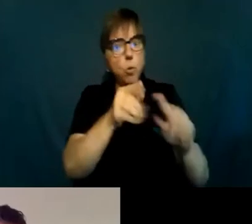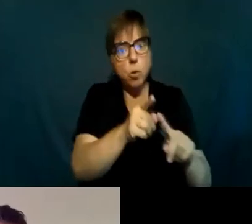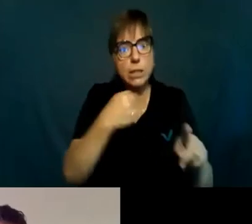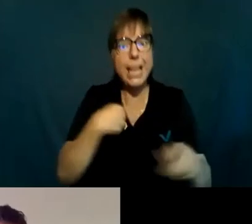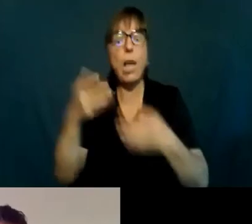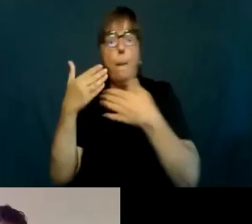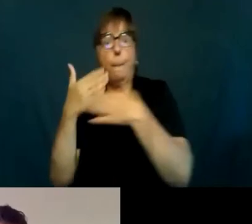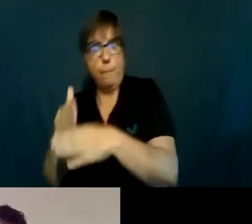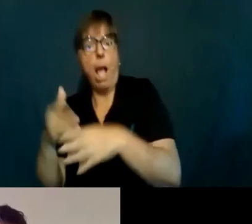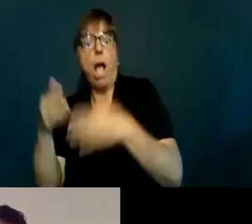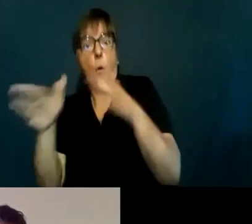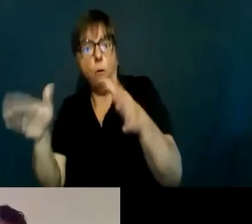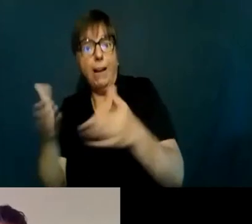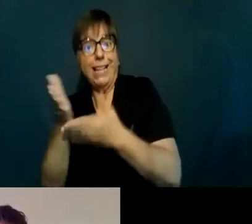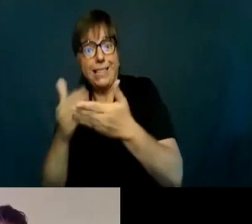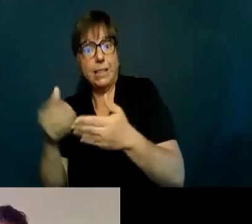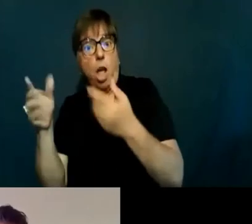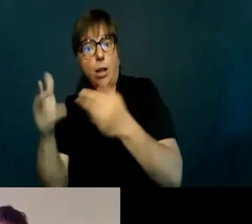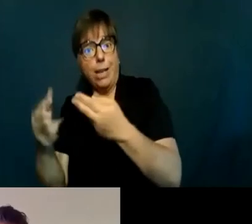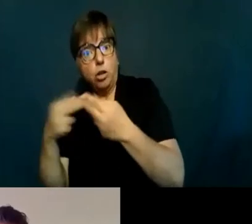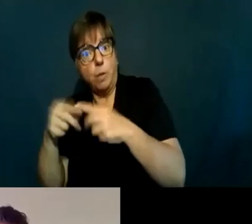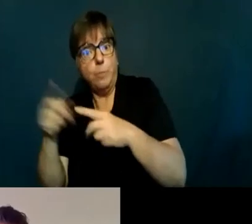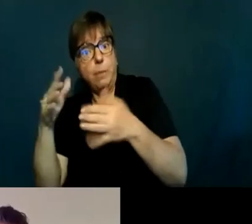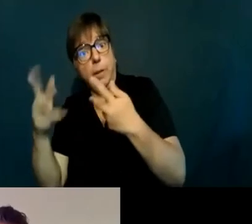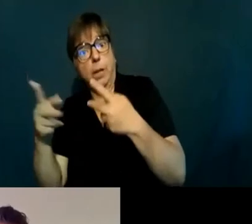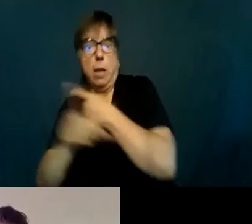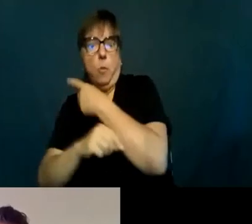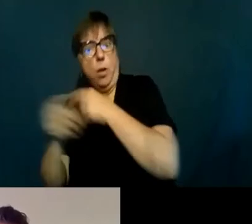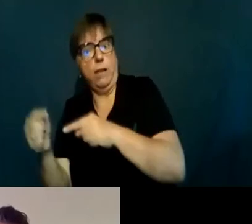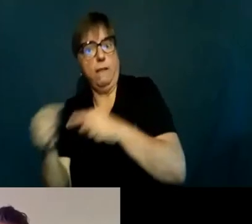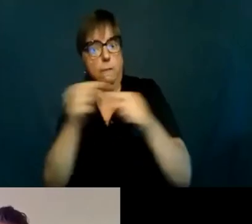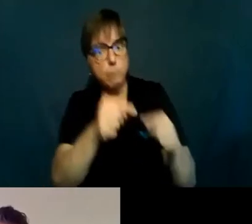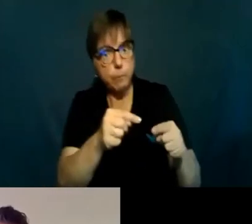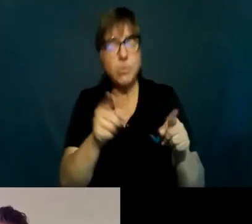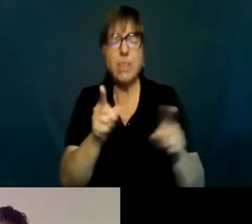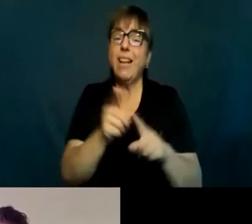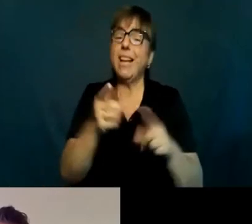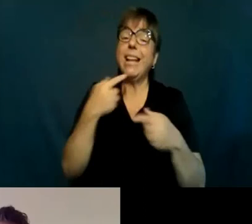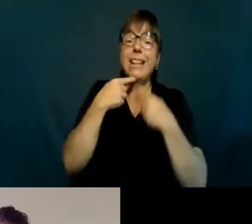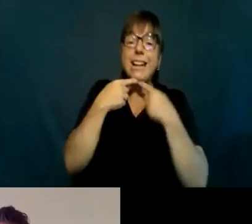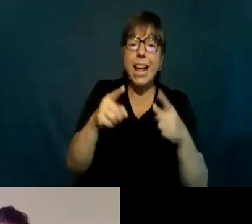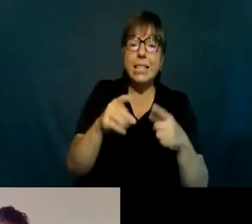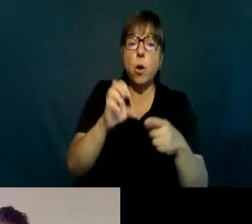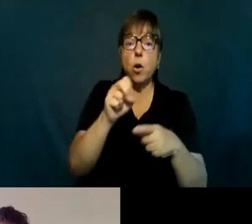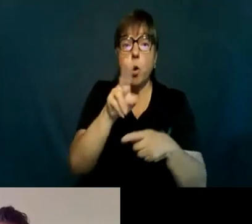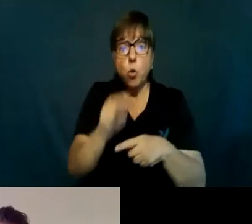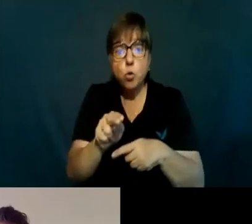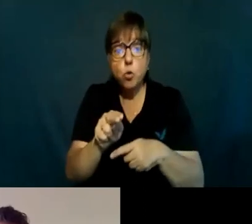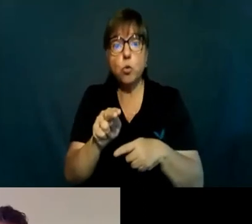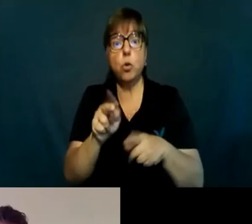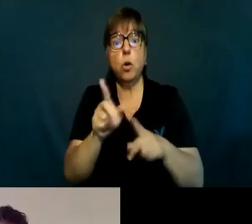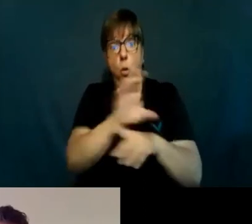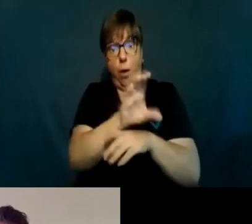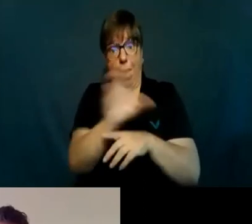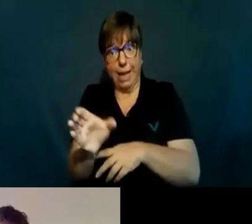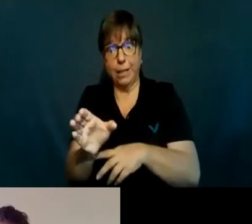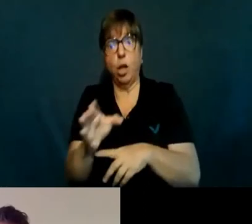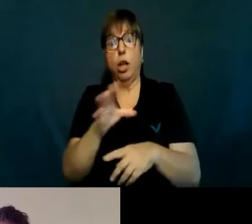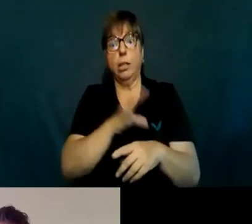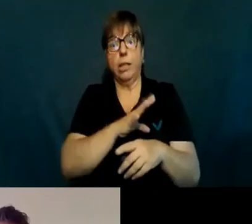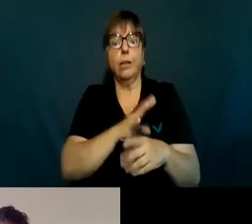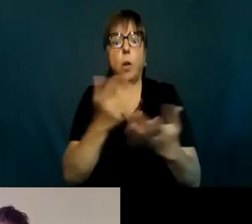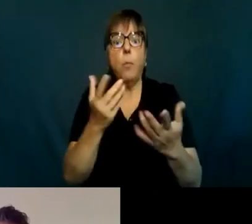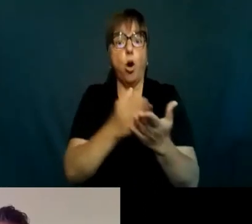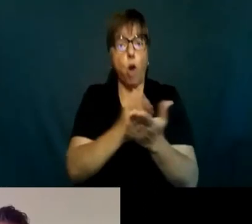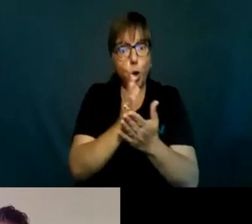mise en œuvre de la Déclaration des Nations unies au Canada, parce qu'elle comporte plusieurs droits, le